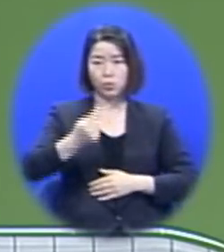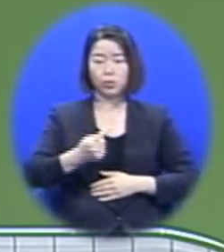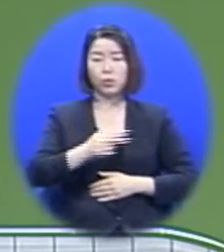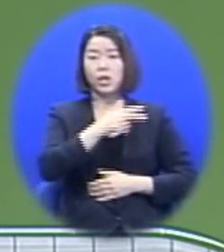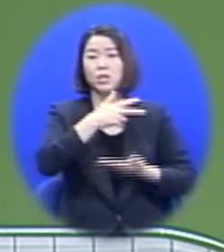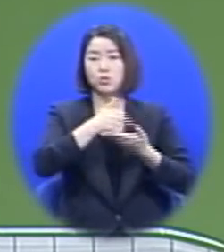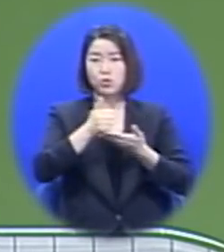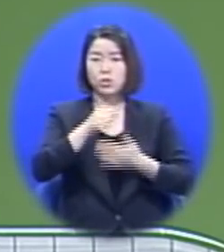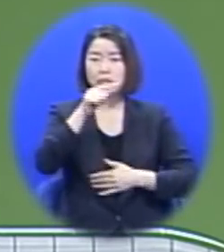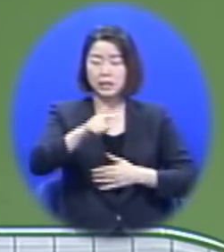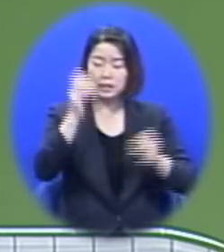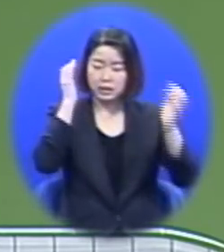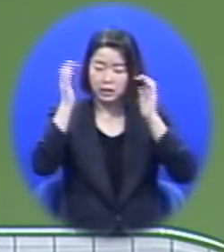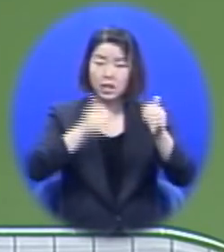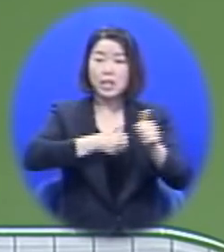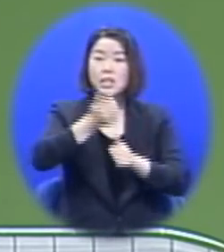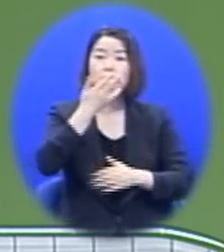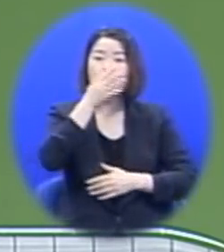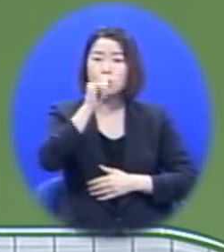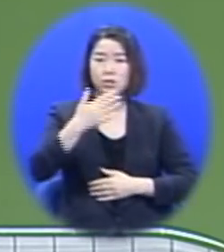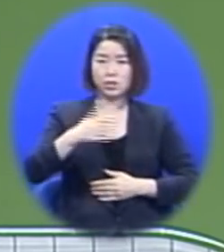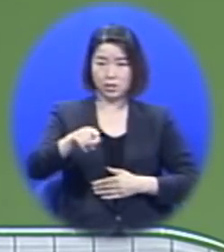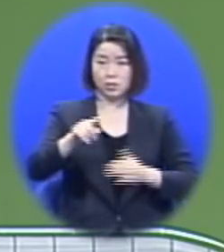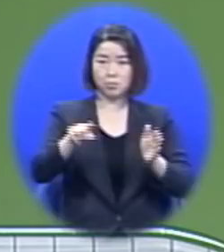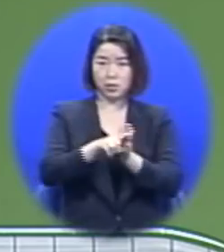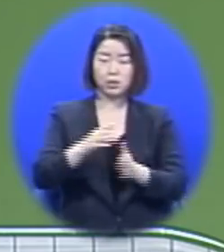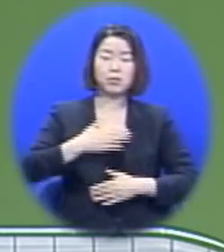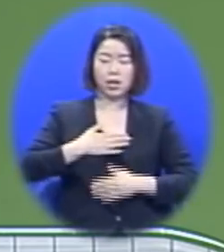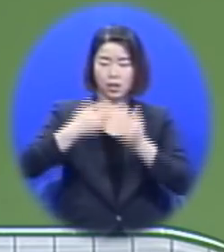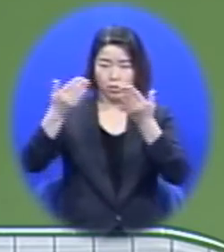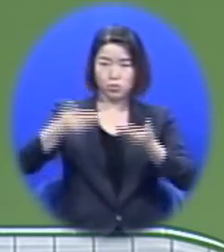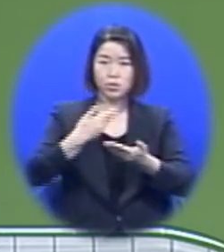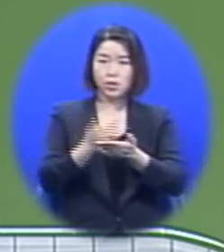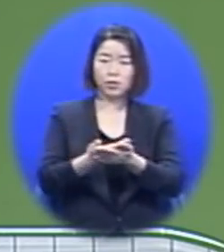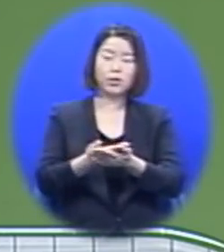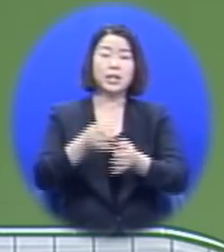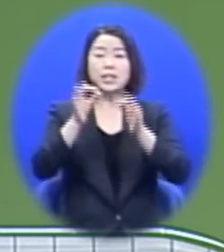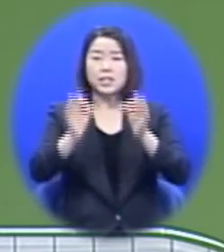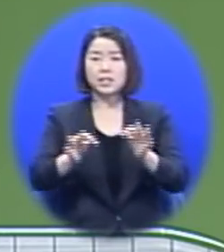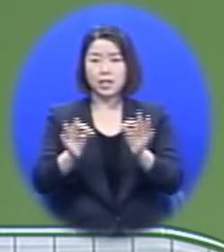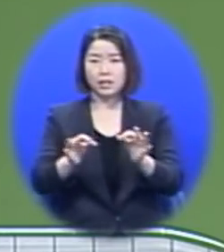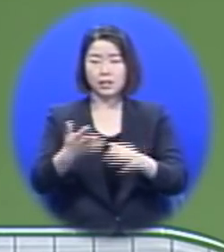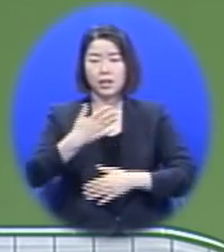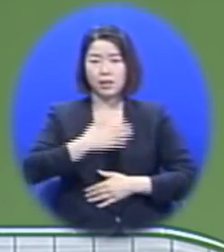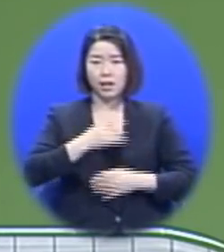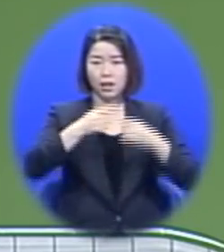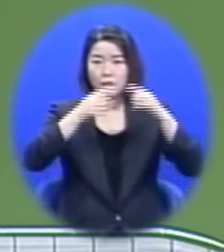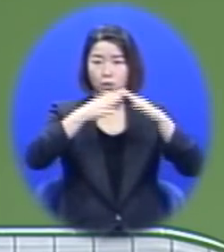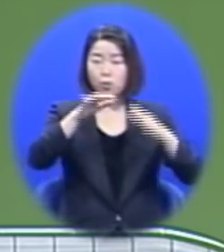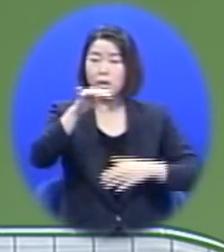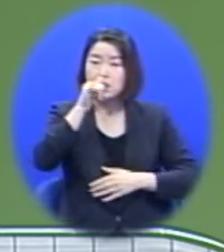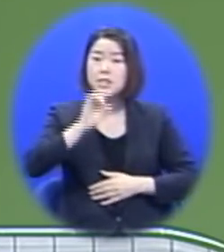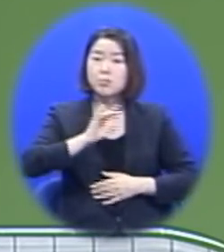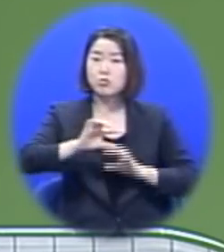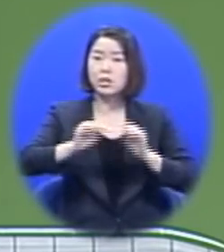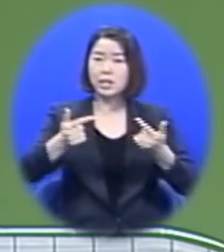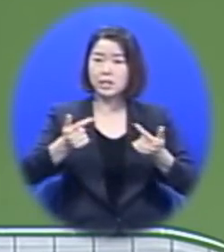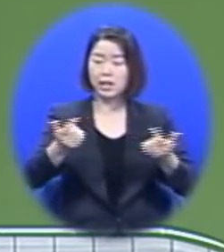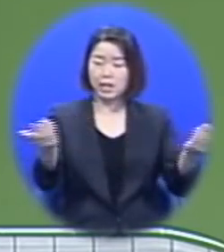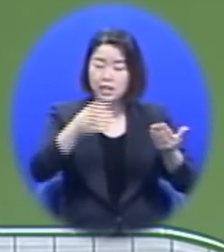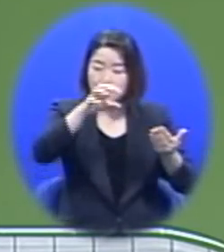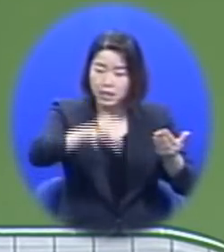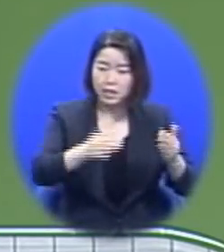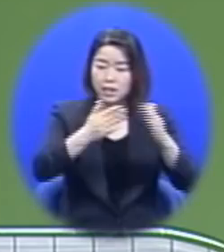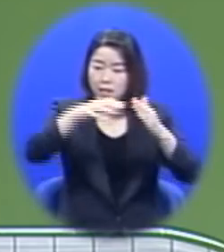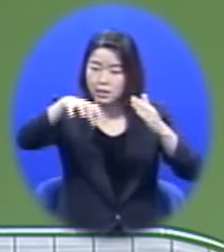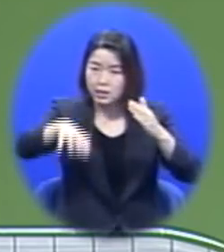주님, 그 시련을 이길 수 있는 그 믿음을 저에게 주세요. 이제는 내가 교회에 있을 뿐만 아니고 직장이나 가정에 있을